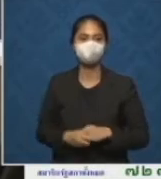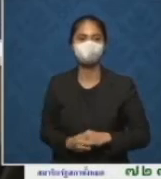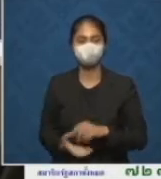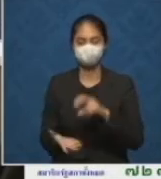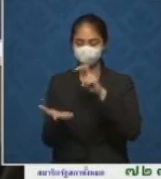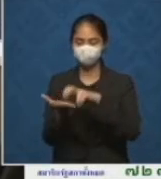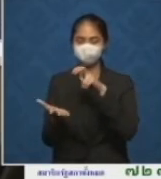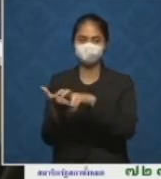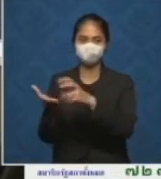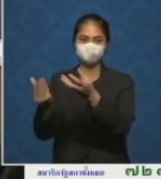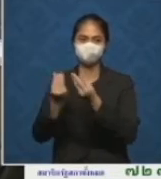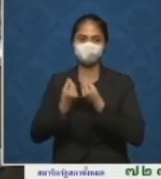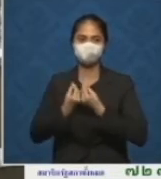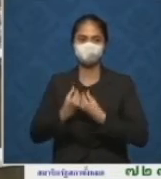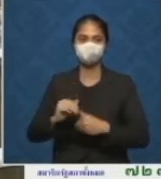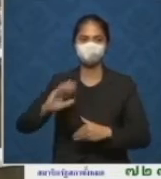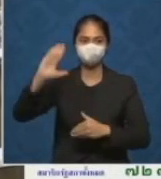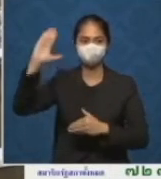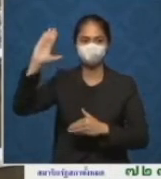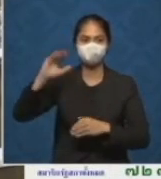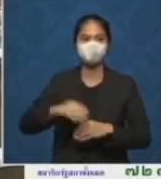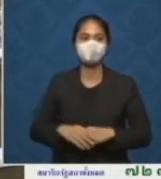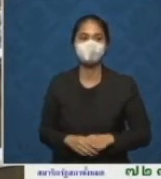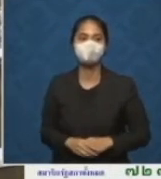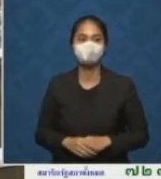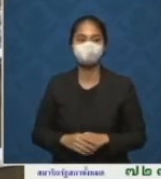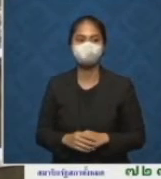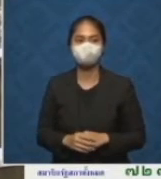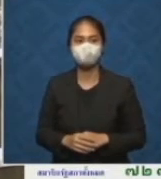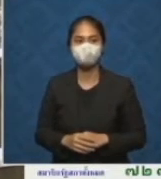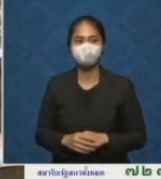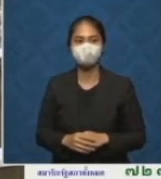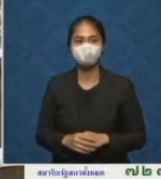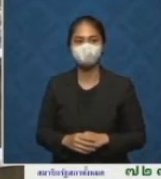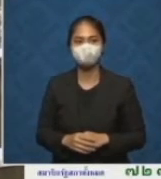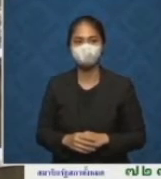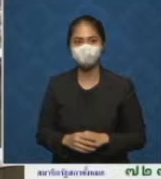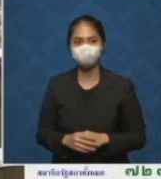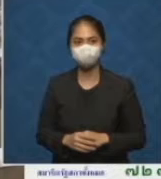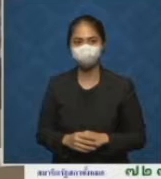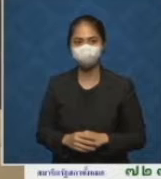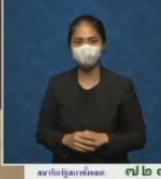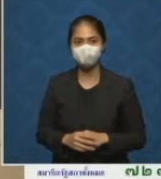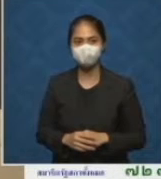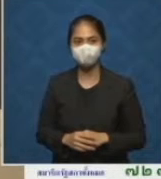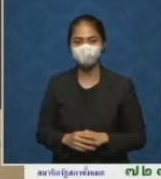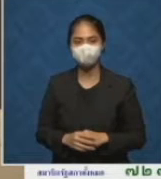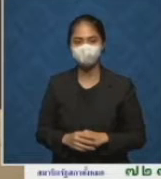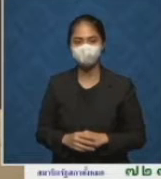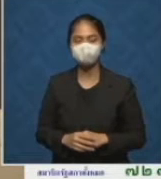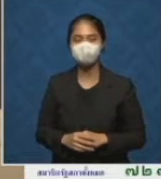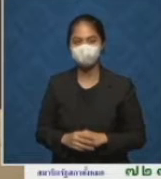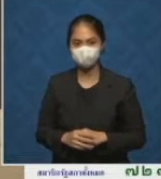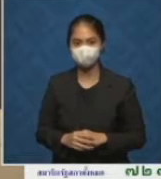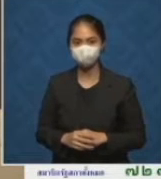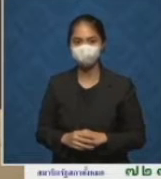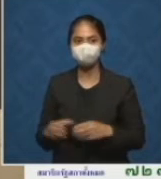ขอผู้รับรองด้วยครับ ครับผู้รับรองนะครับครับถูกต้องเลยครับต่อไปพรรคก้าวไกล3ท่าน